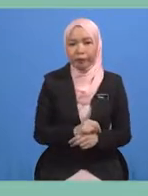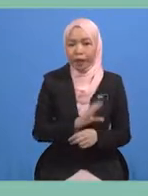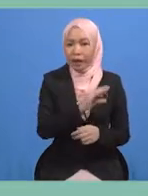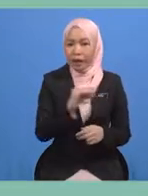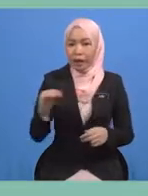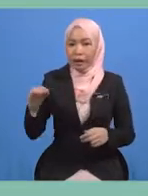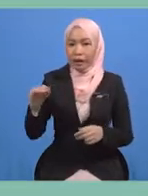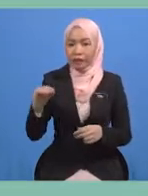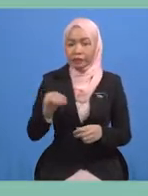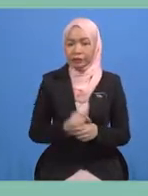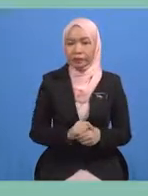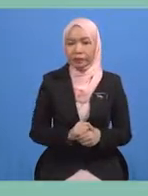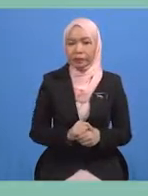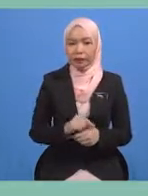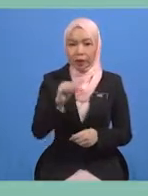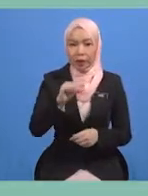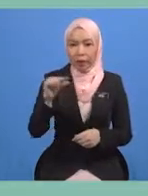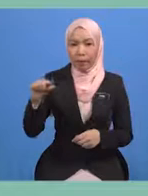gelombang bunyi,